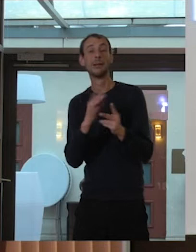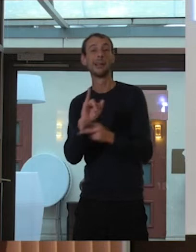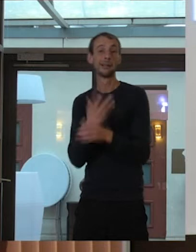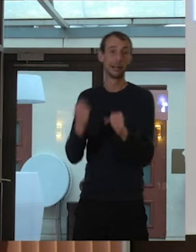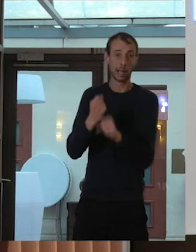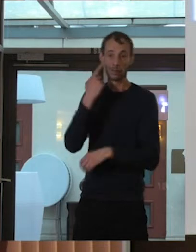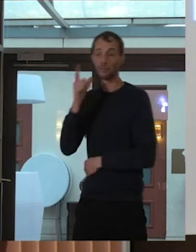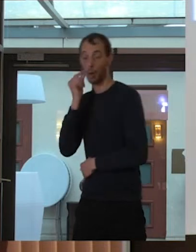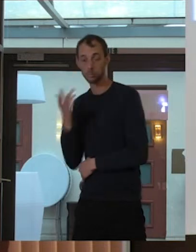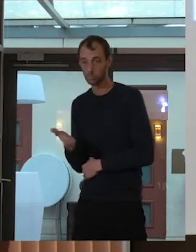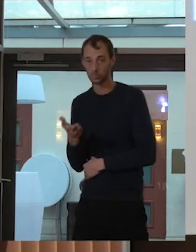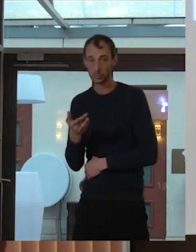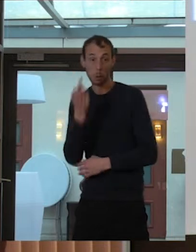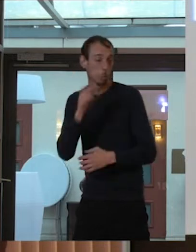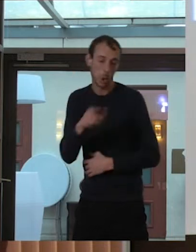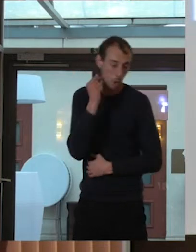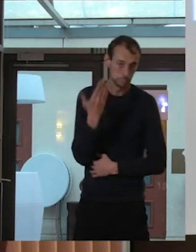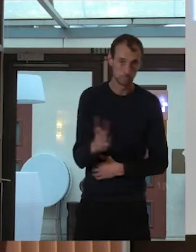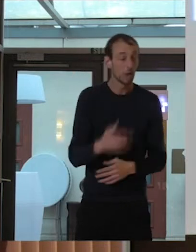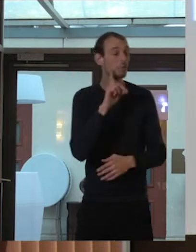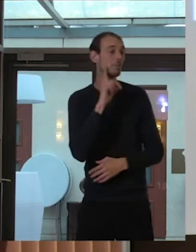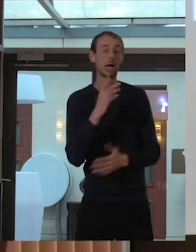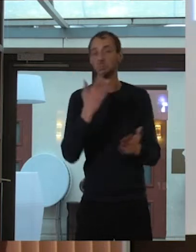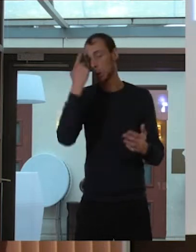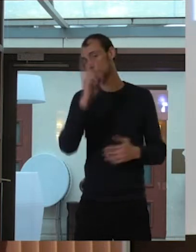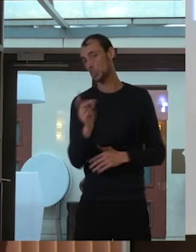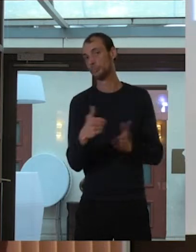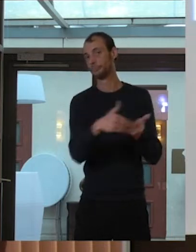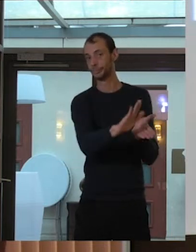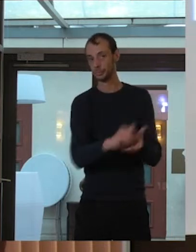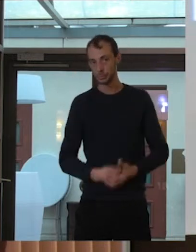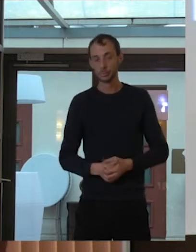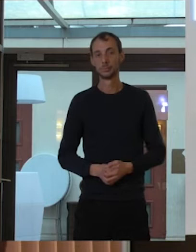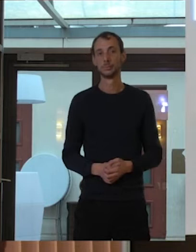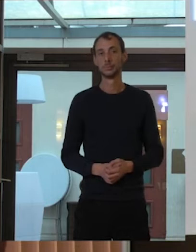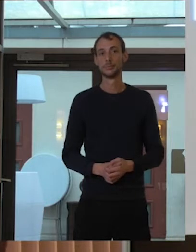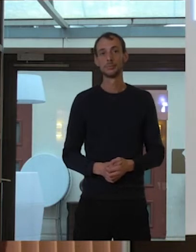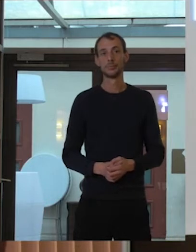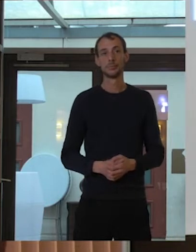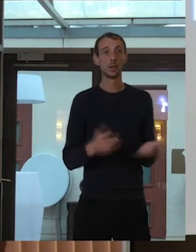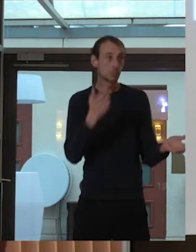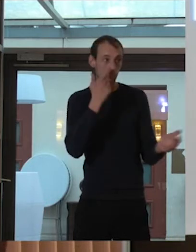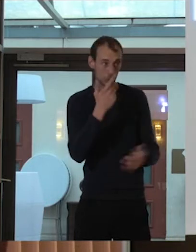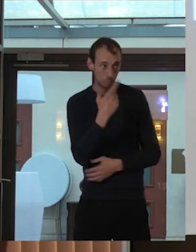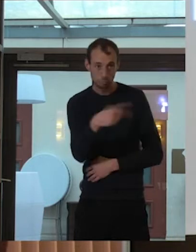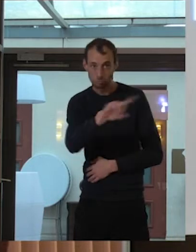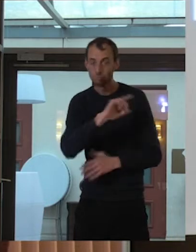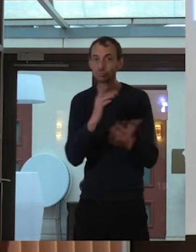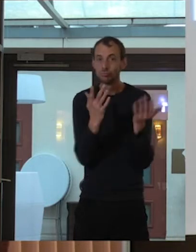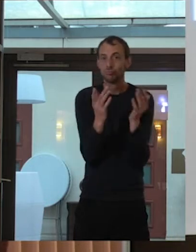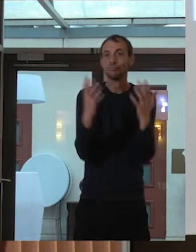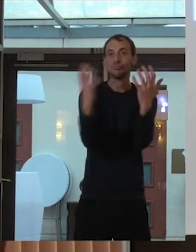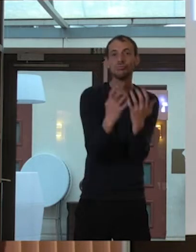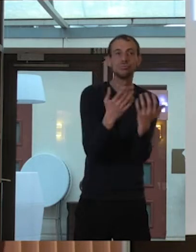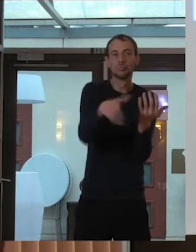en fonction des femmes. Nous en sommes toutes et tous conscients, ici dans cette pièce, je pense. Les stéréotypes